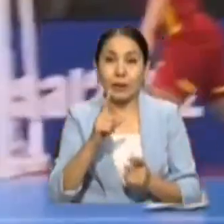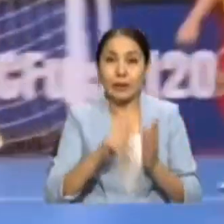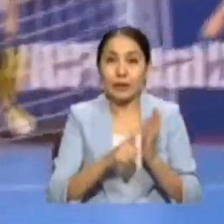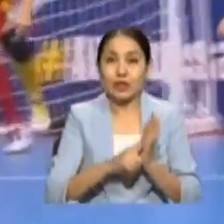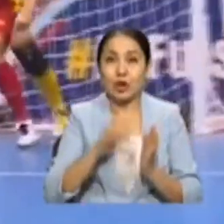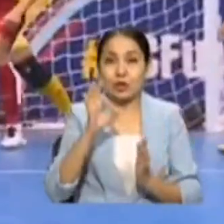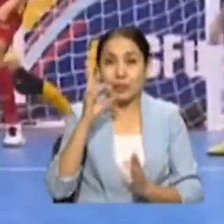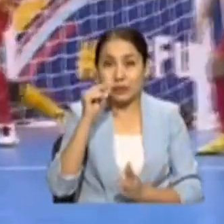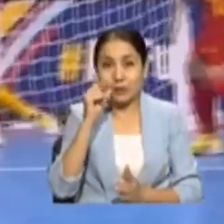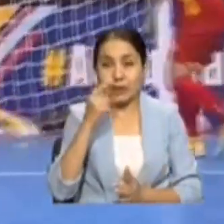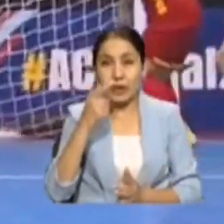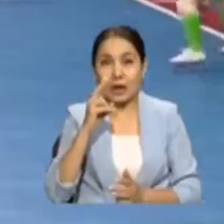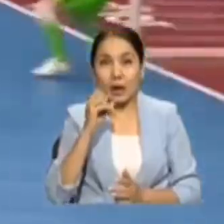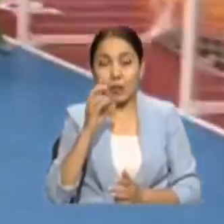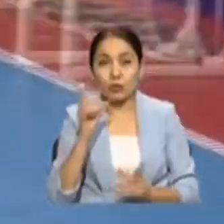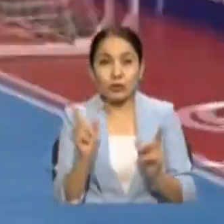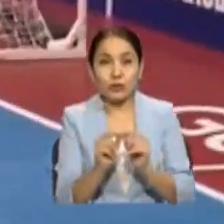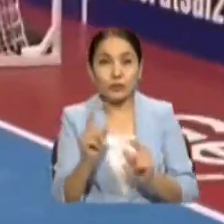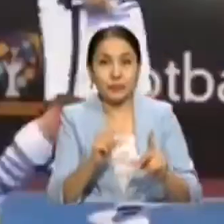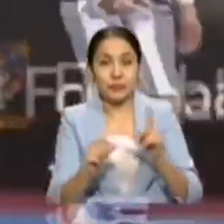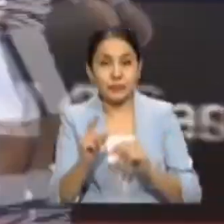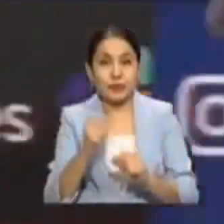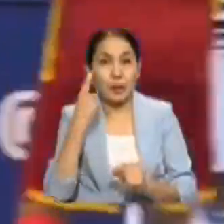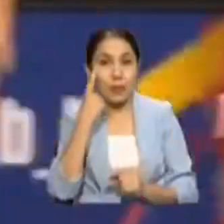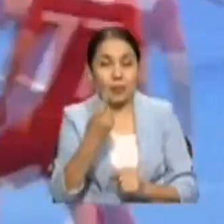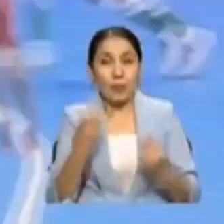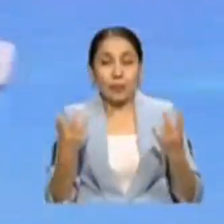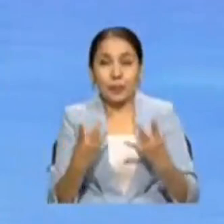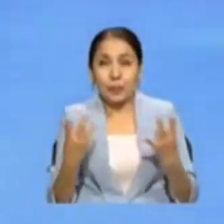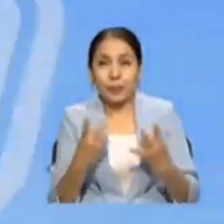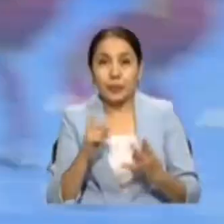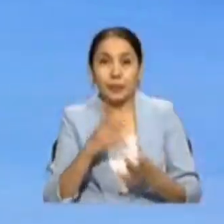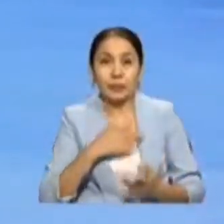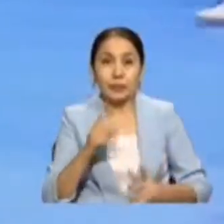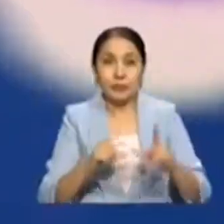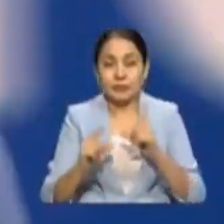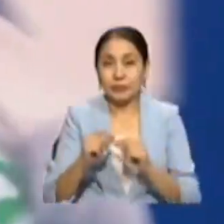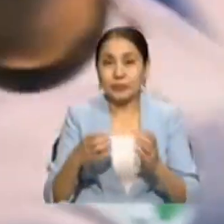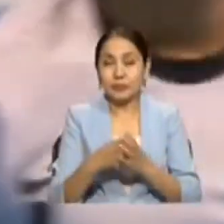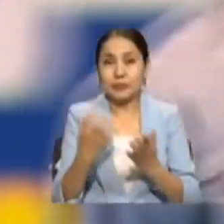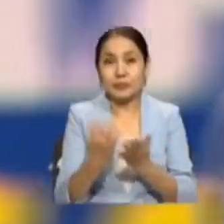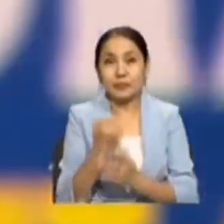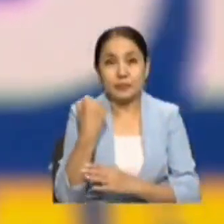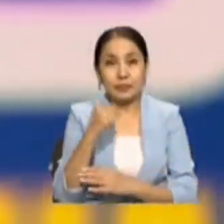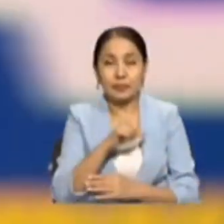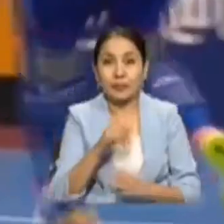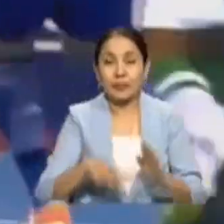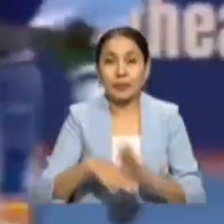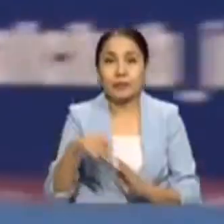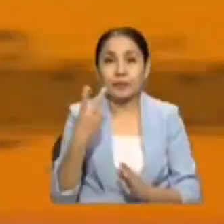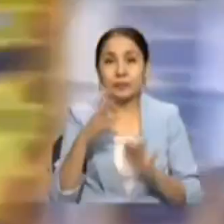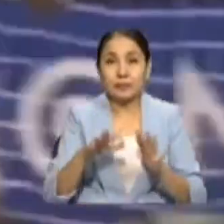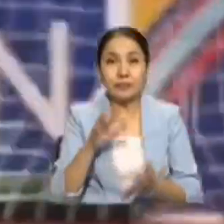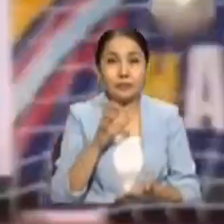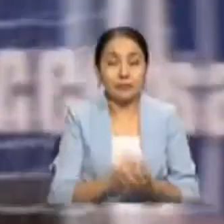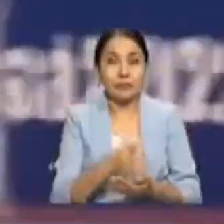7-oktyabr sanasida Kambojaga qarshi bo'lib o'tadi. Ma'lumot o'rnida aytib o'tamiz, saralash turnirida guruh g'oliblari va eng yaxshi 2-chi o'rinni